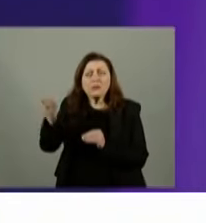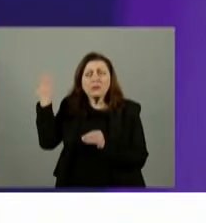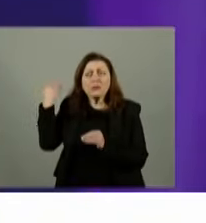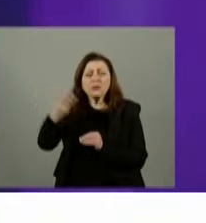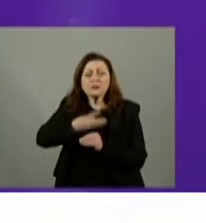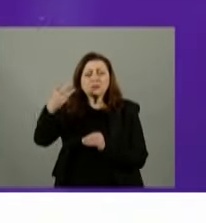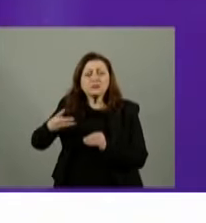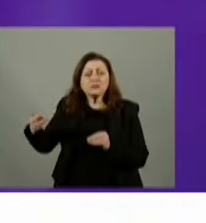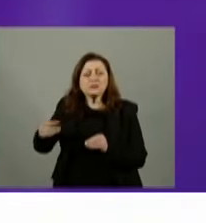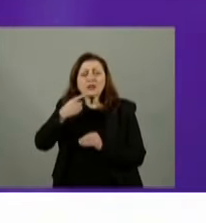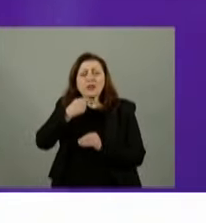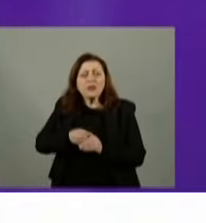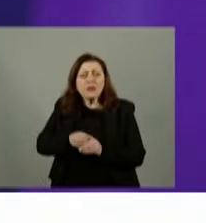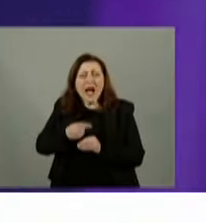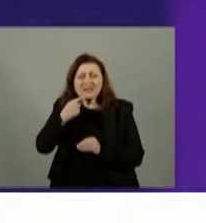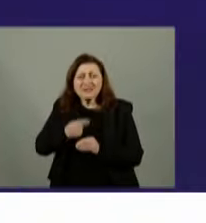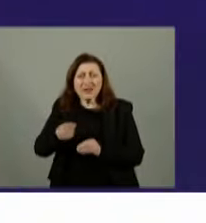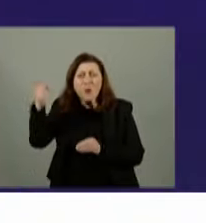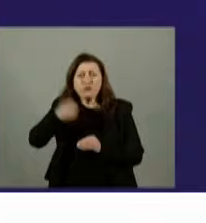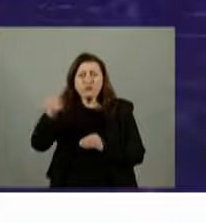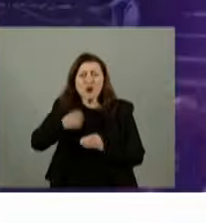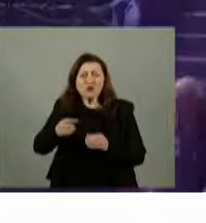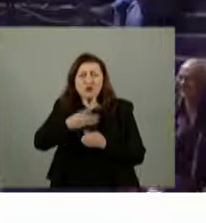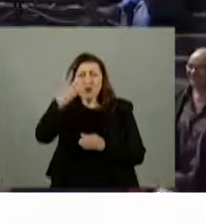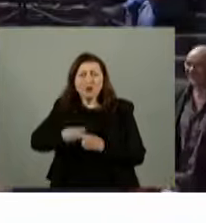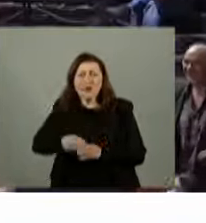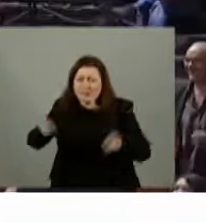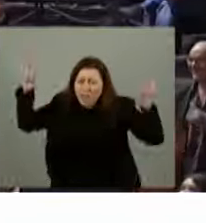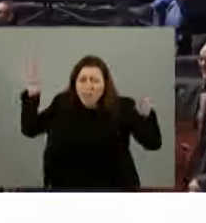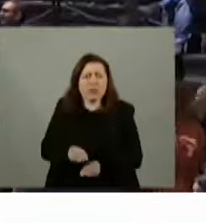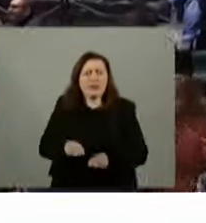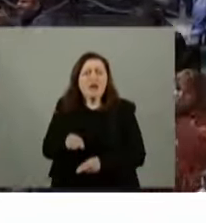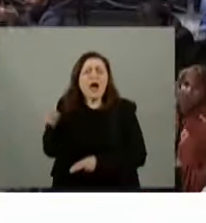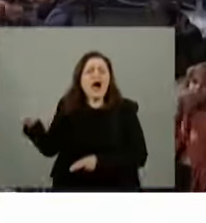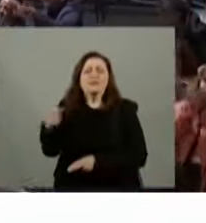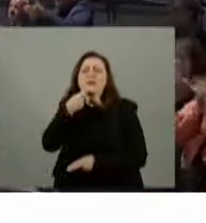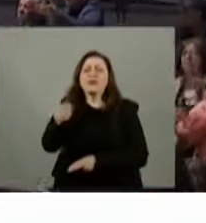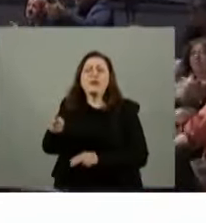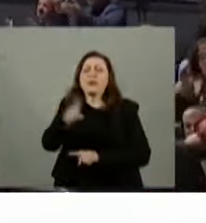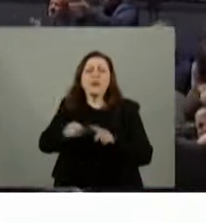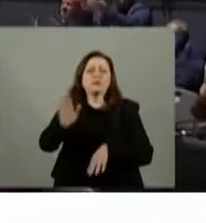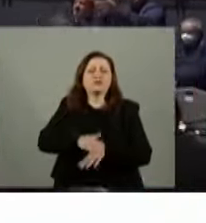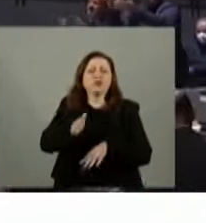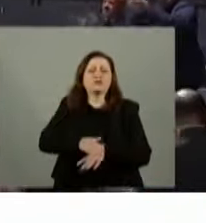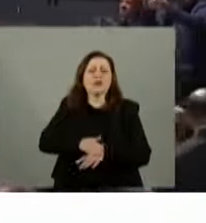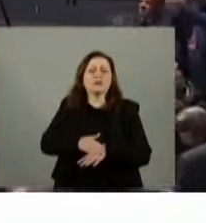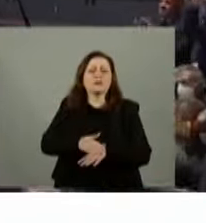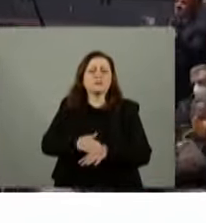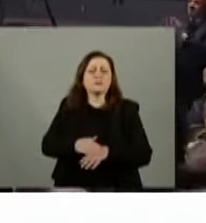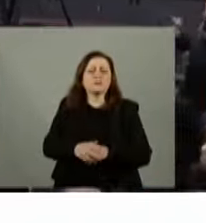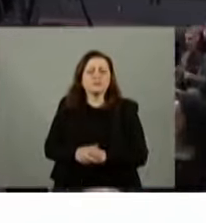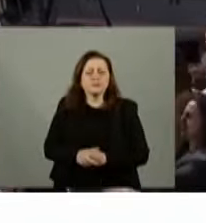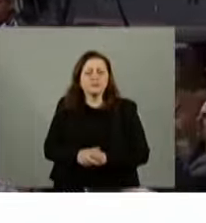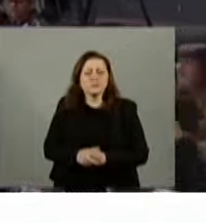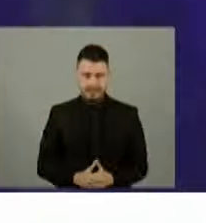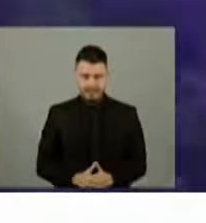ριζικής ανανέωσης στον κύριο Κασελάκη. Βέβαια, ο κύριος Κασελάκης τώρα σε αυτή τη φάση από τη μία πλευρά έχει